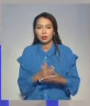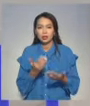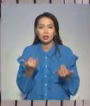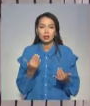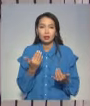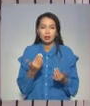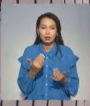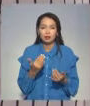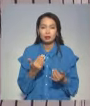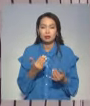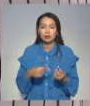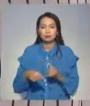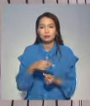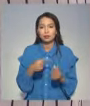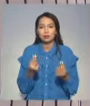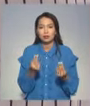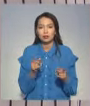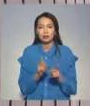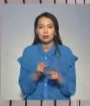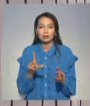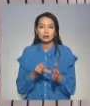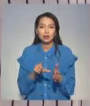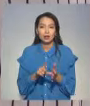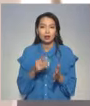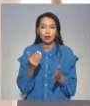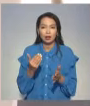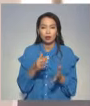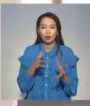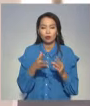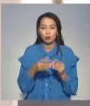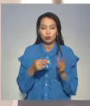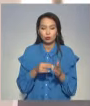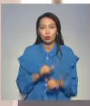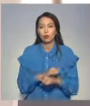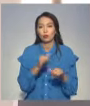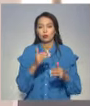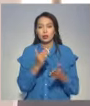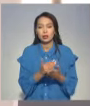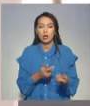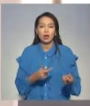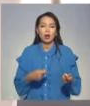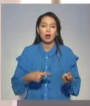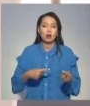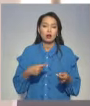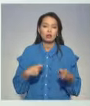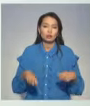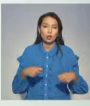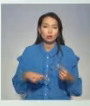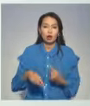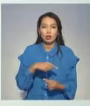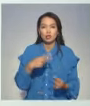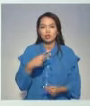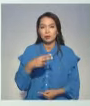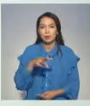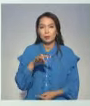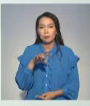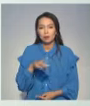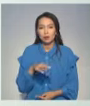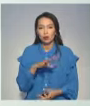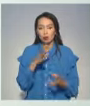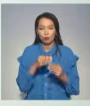олардың айналым қаражаты оңтайландырылған салықтың шектік сомасынан асып кеткен дейді. Яғни сауда айналымы 20 мың айлықтық есептік